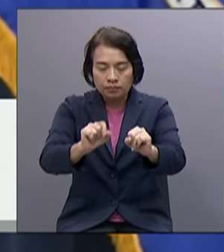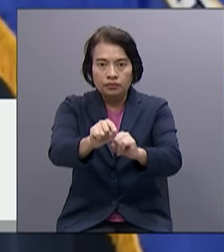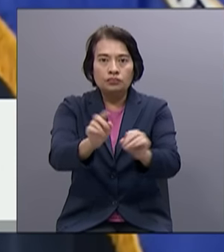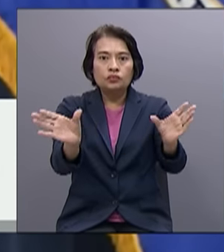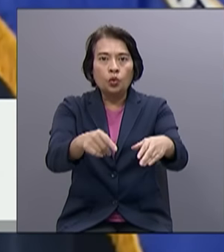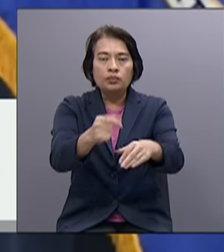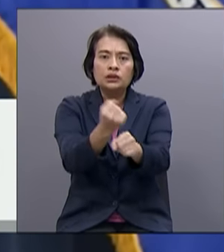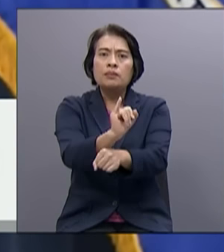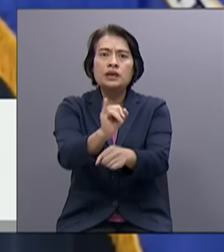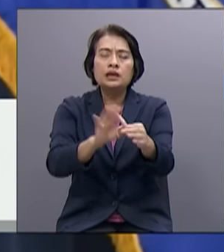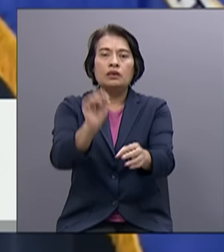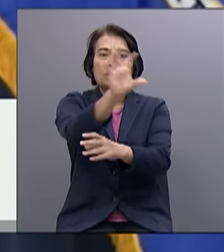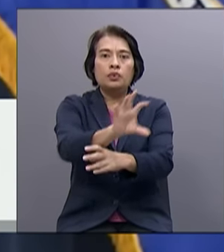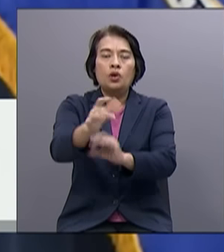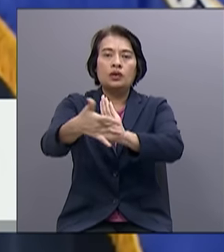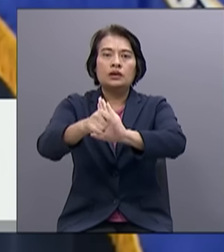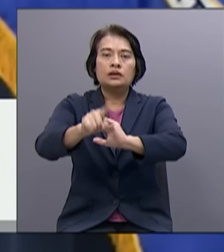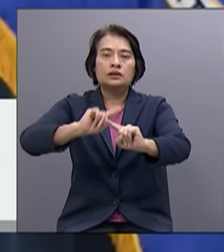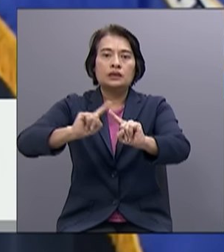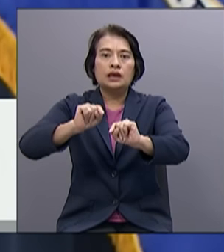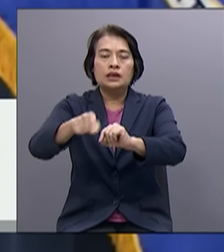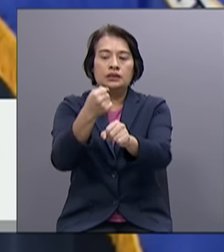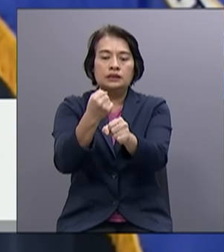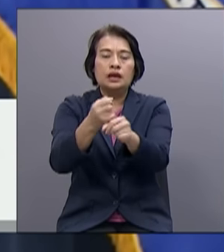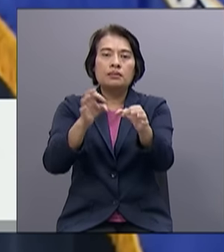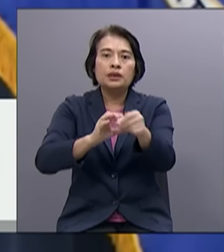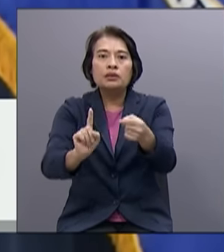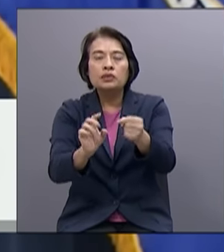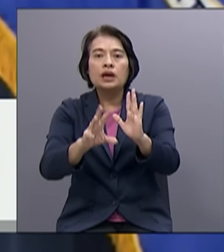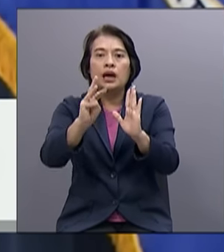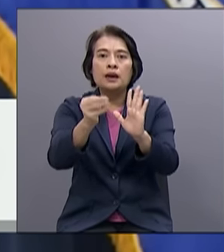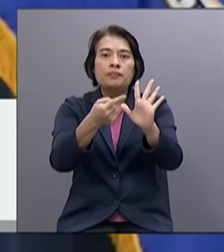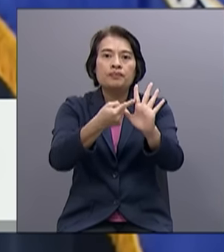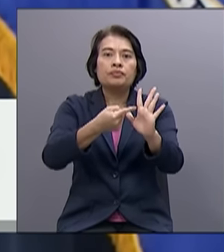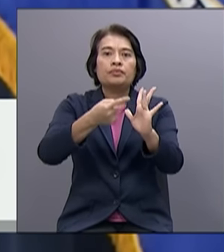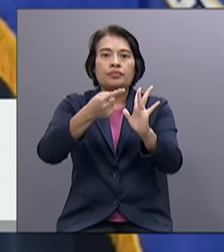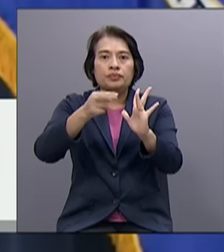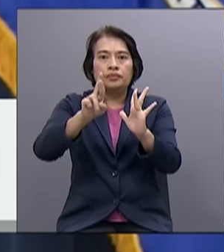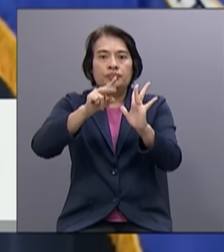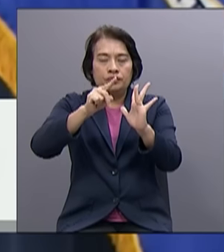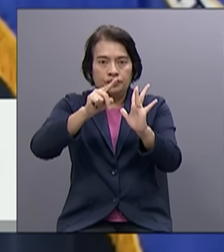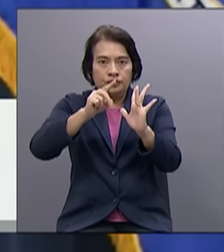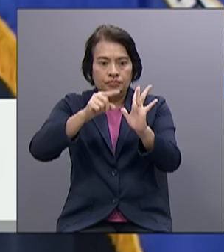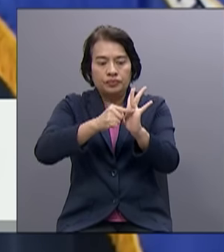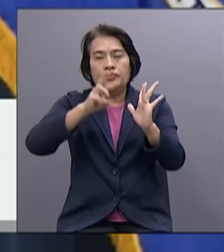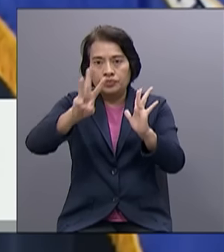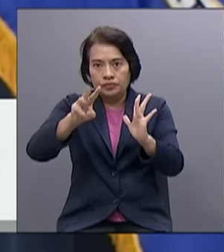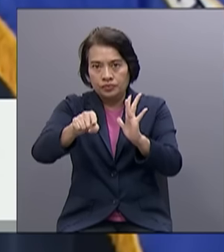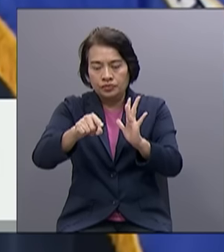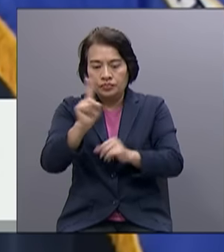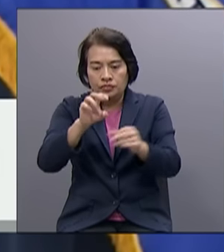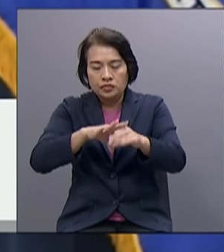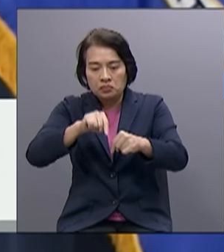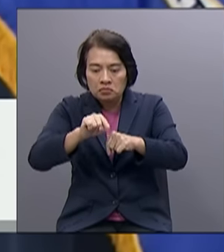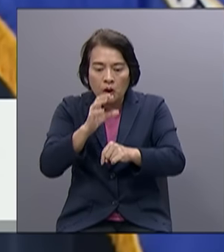อัชญากรรมไซเบอร์ซึ่งใช้อุปกรณ์ติดตั้ง malwareหรือว่า botnetร่วมกับเครื่องมือปกปิดที่อยู่ของเครือขาย